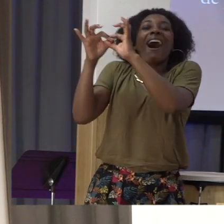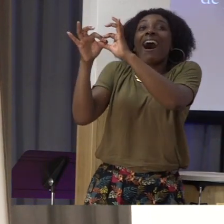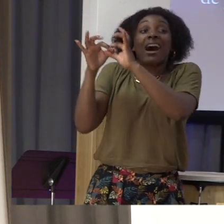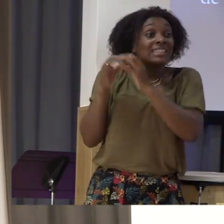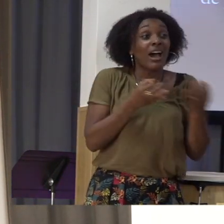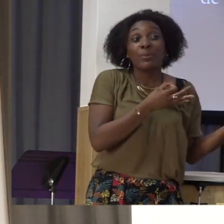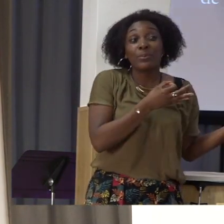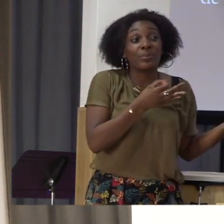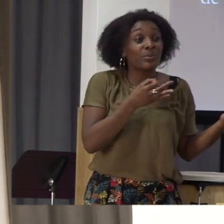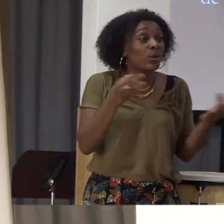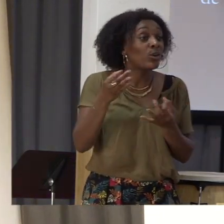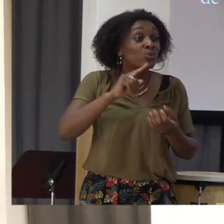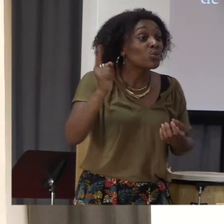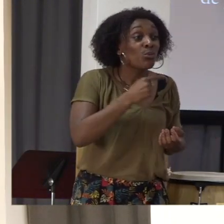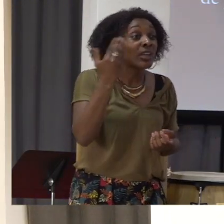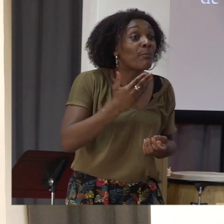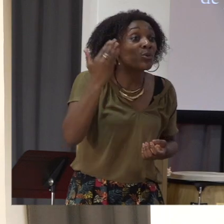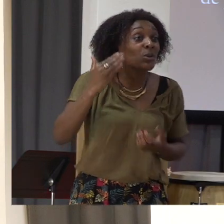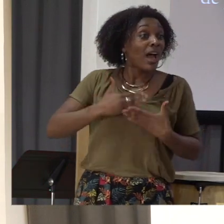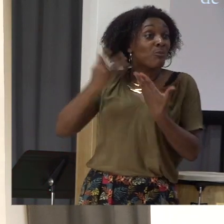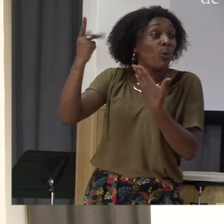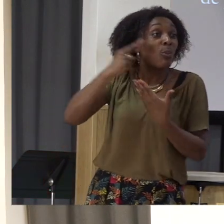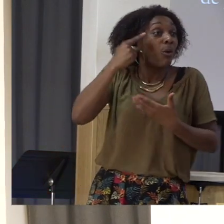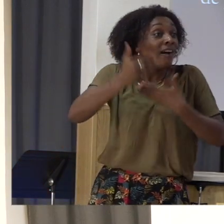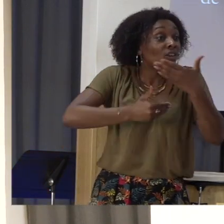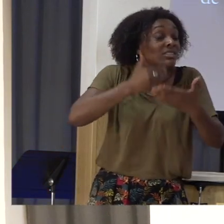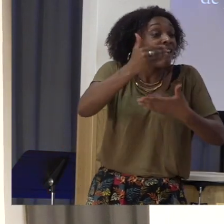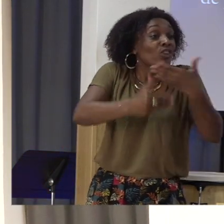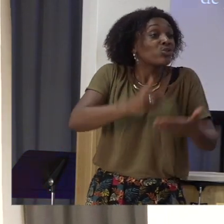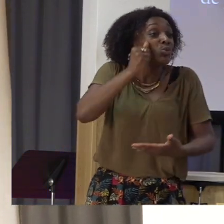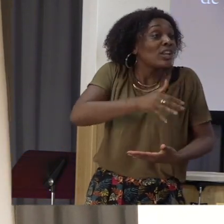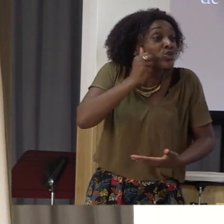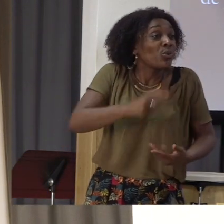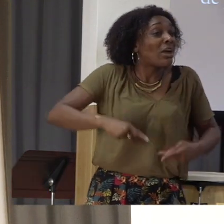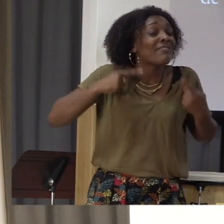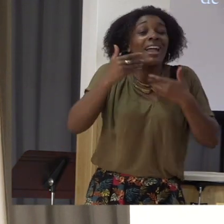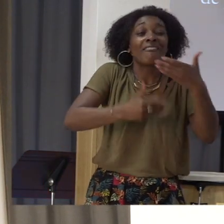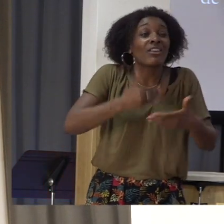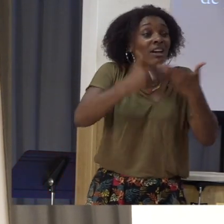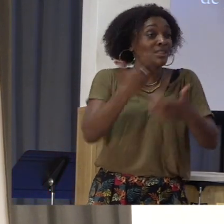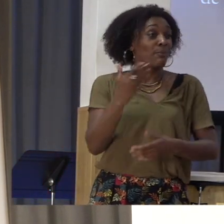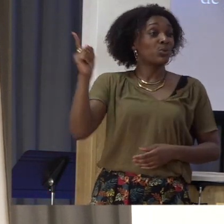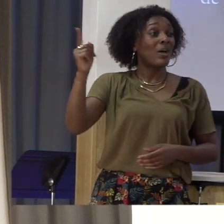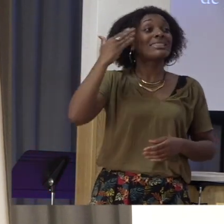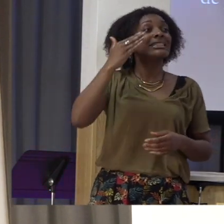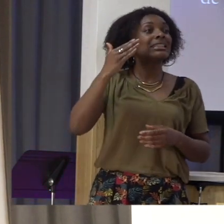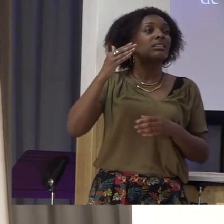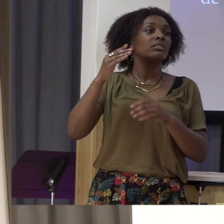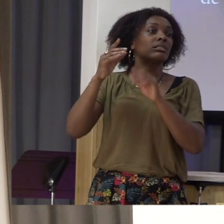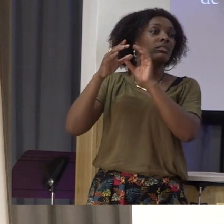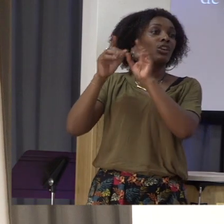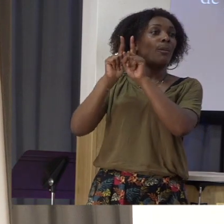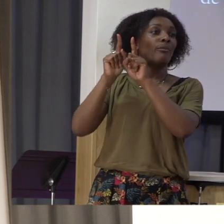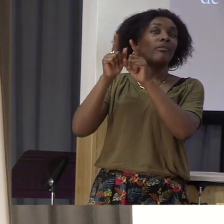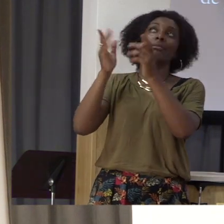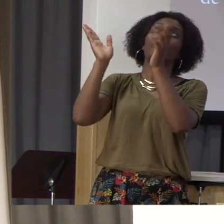dont chacun de nous a besoin pour avancer chaque jour dans sa vie. Et si quelqu'un perd cela de vue, il se